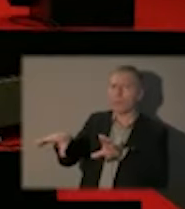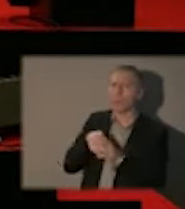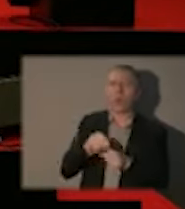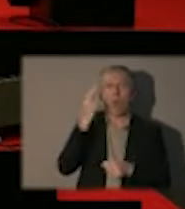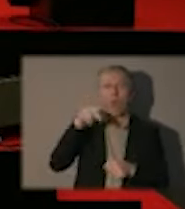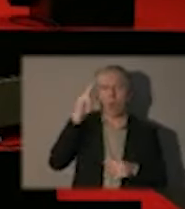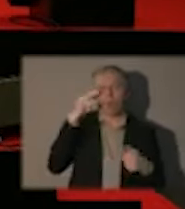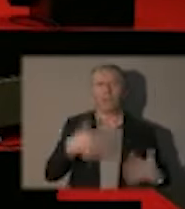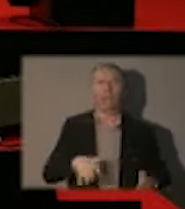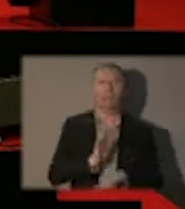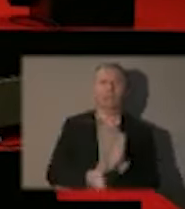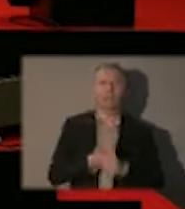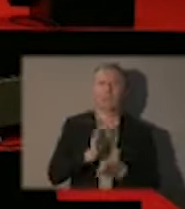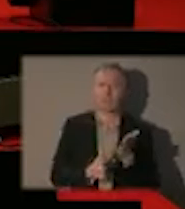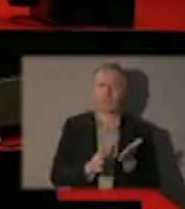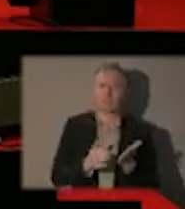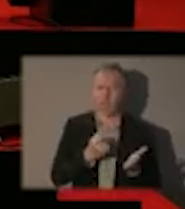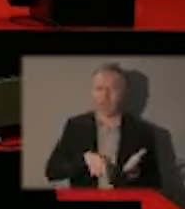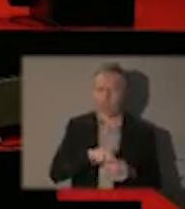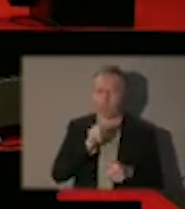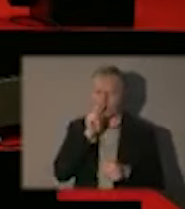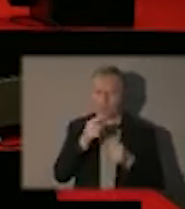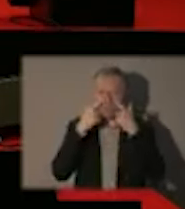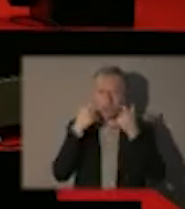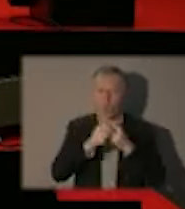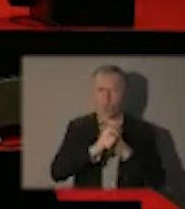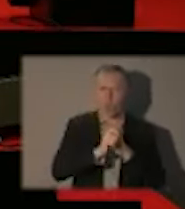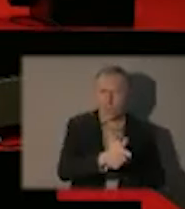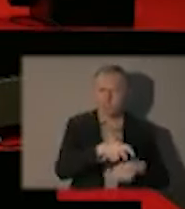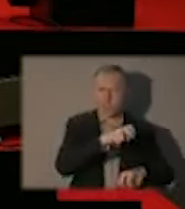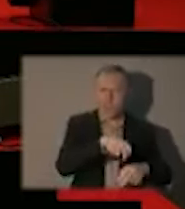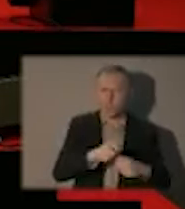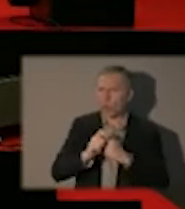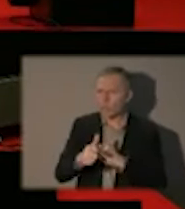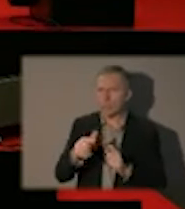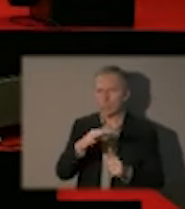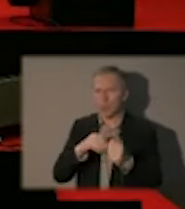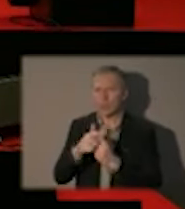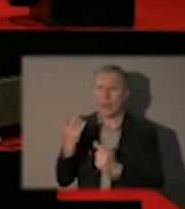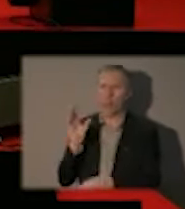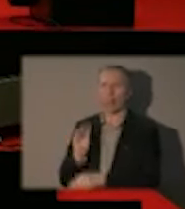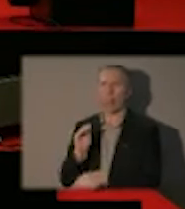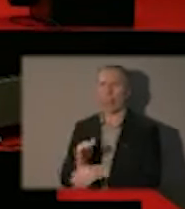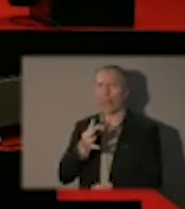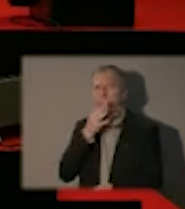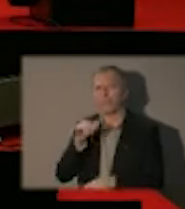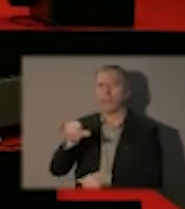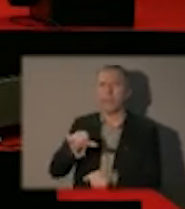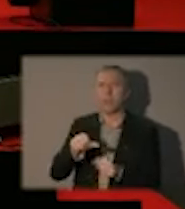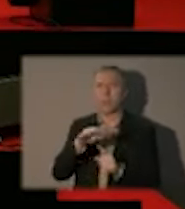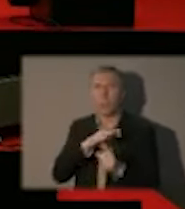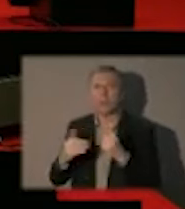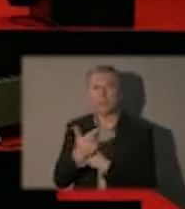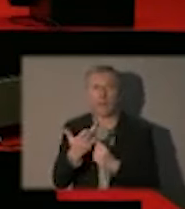fait. Comme si on ne mesurait pas les conséquences agricoles, sociales, le dumping social qui menace à nouveau